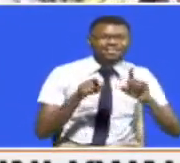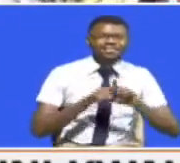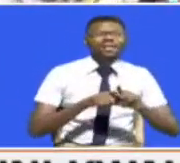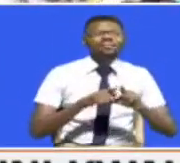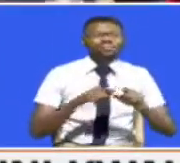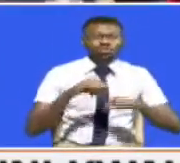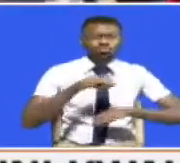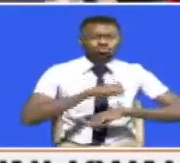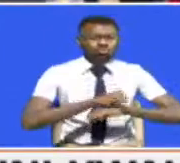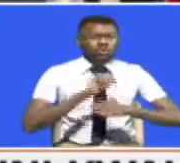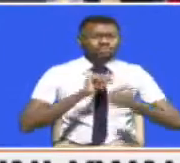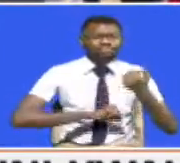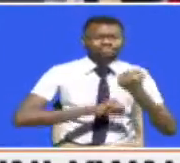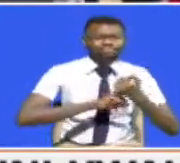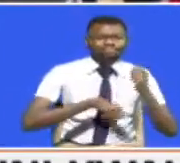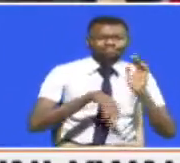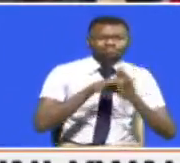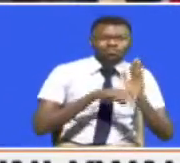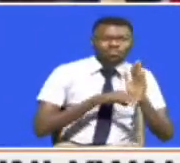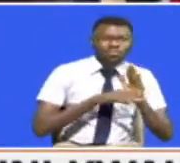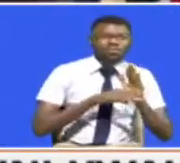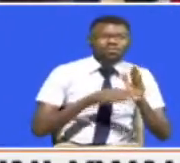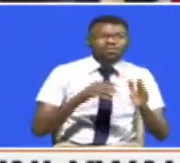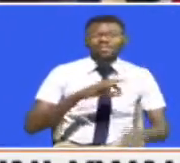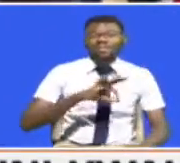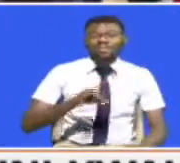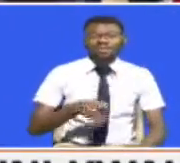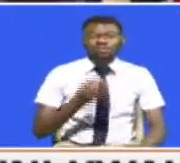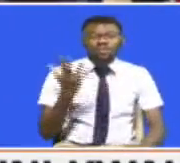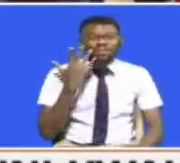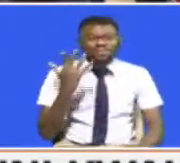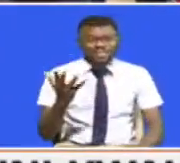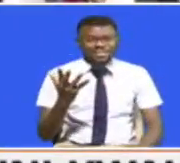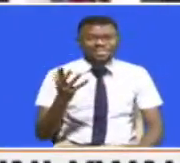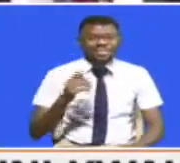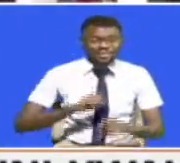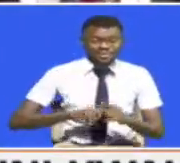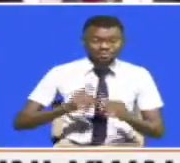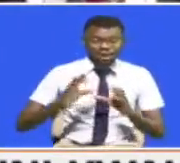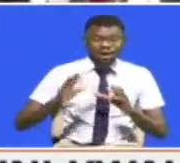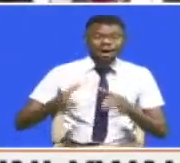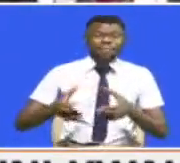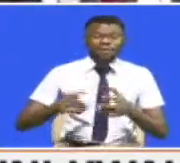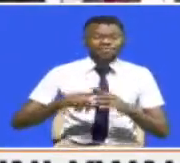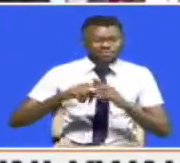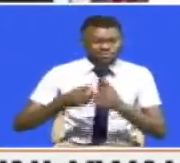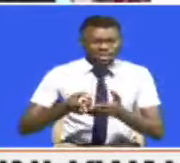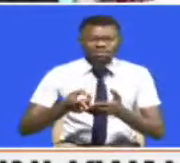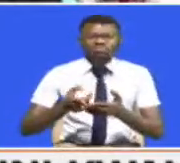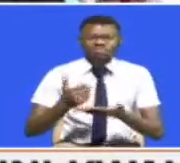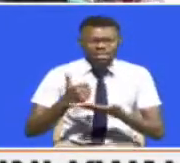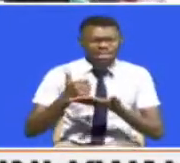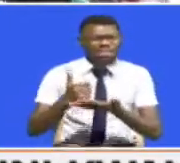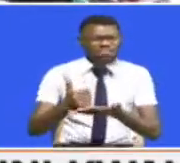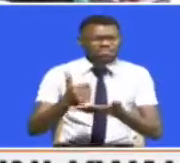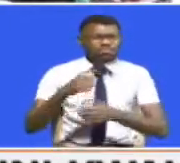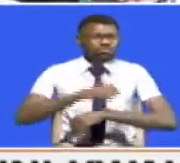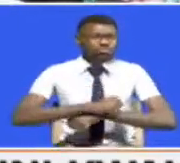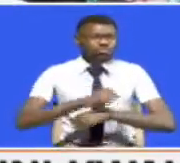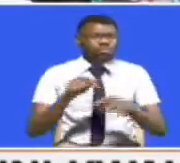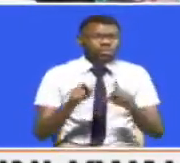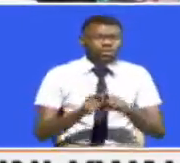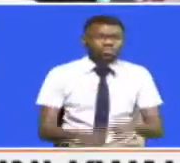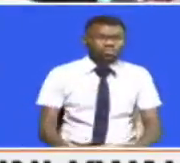pale za watoto zaidi ya 3500 kutoka bezi ianze inawasomesha. Tukiendelea tena, kuna